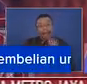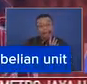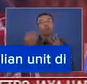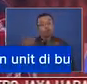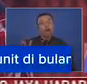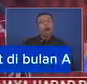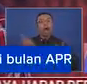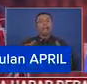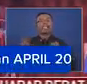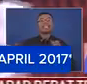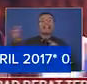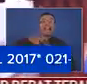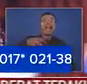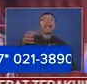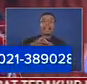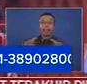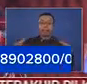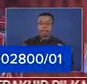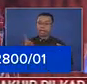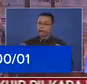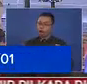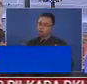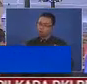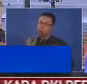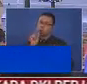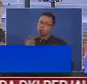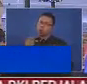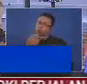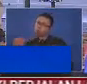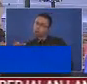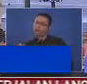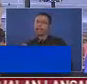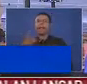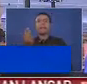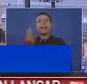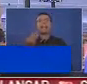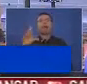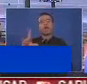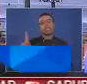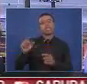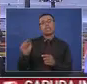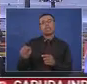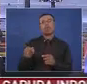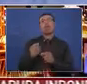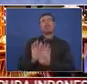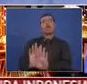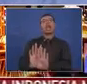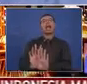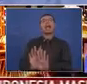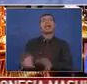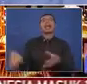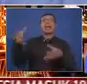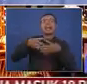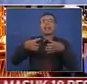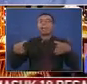reklamasi Pertanyaan saya kalau memang itu untuk mengurangi biaya logistik Kalau ditolak reklamasi yang